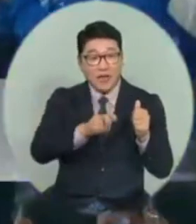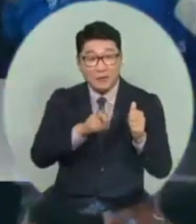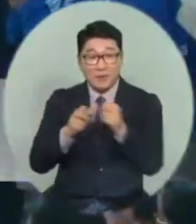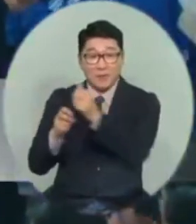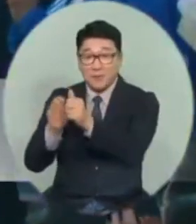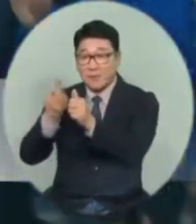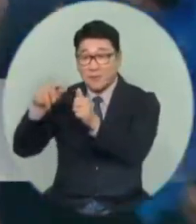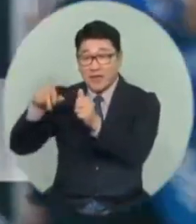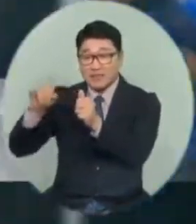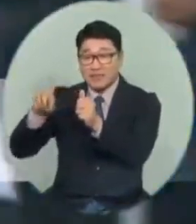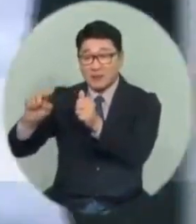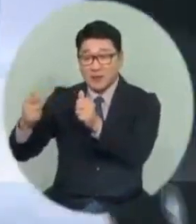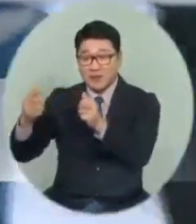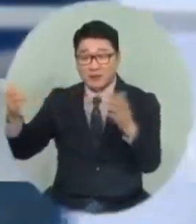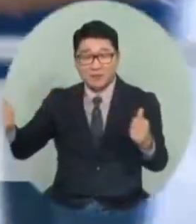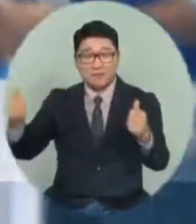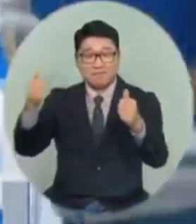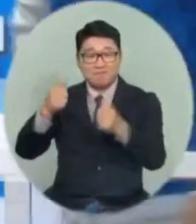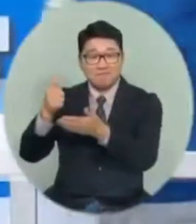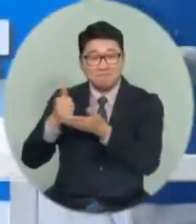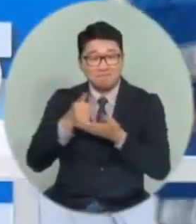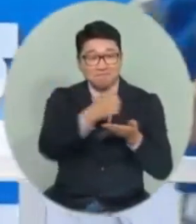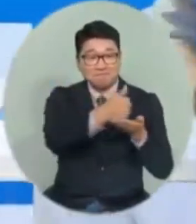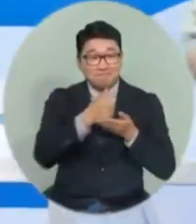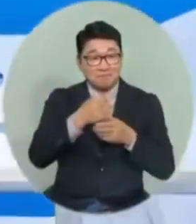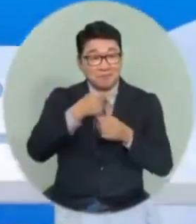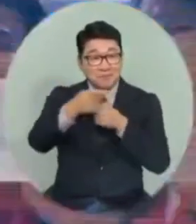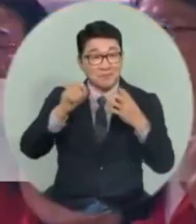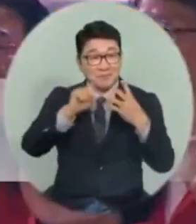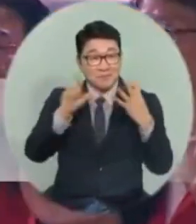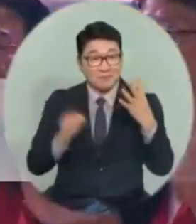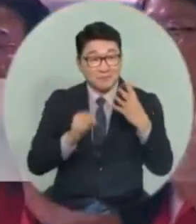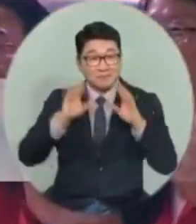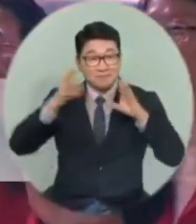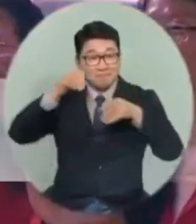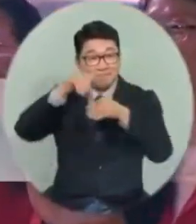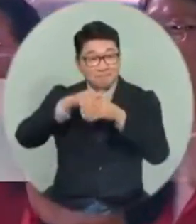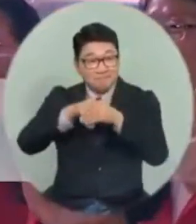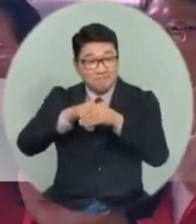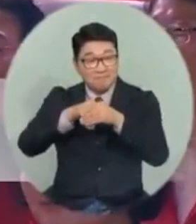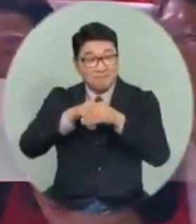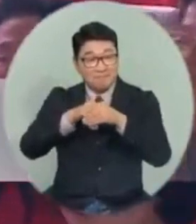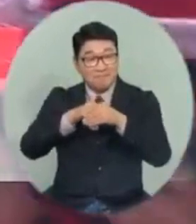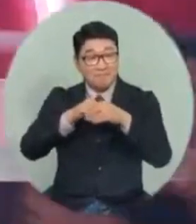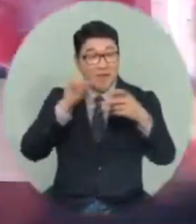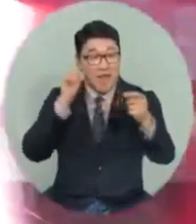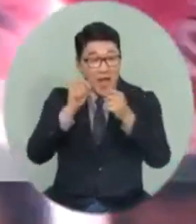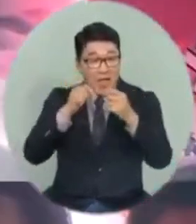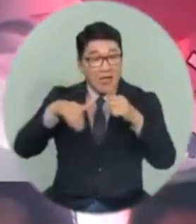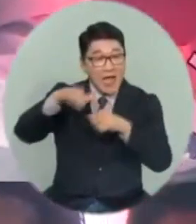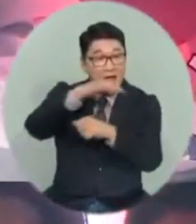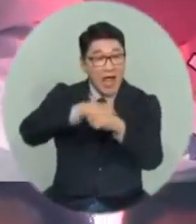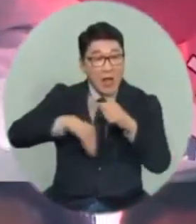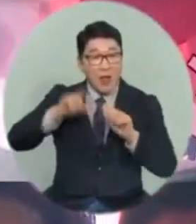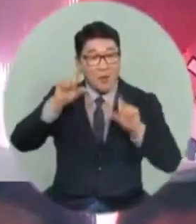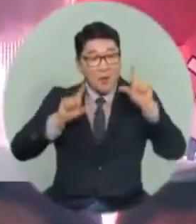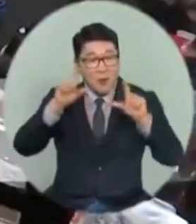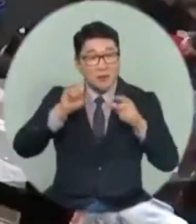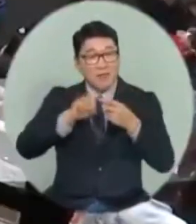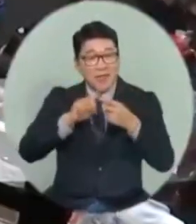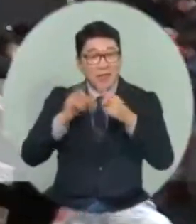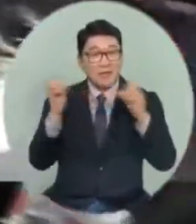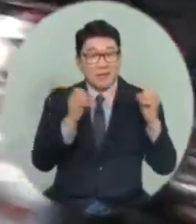박지원 전 국정원장을 초청해 내년 4월 총선을 앞두고 향후 정치 상황을 진단하는 시간을